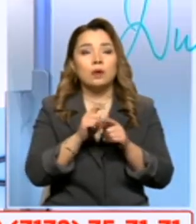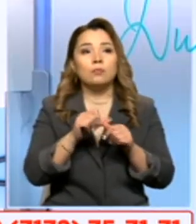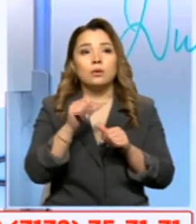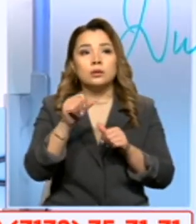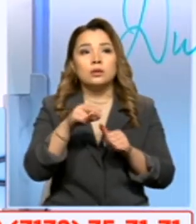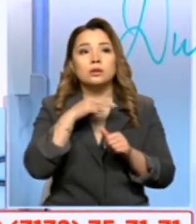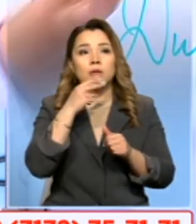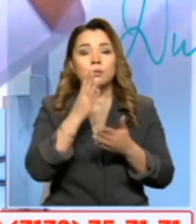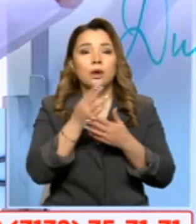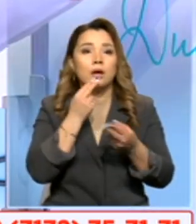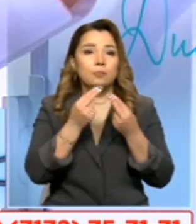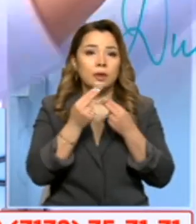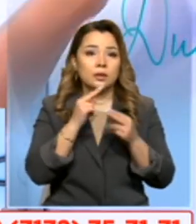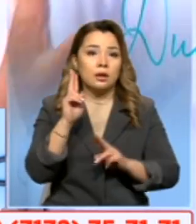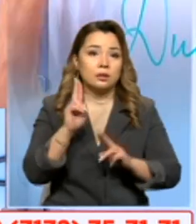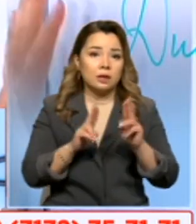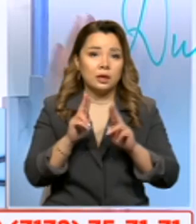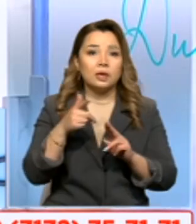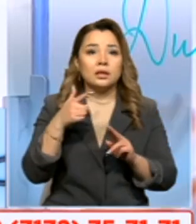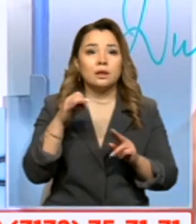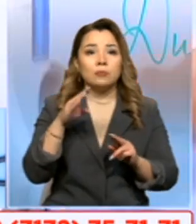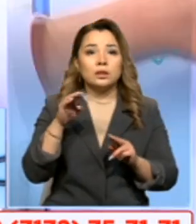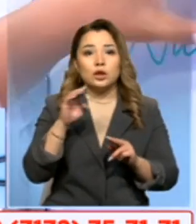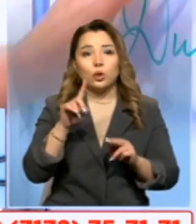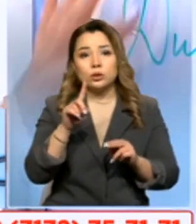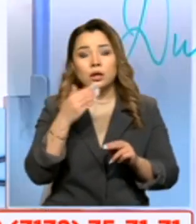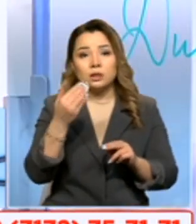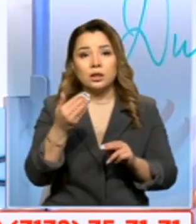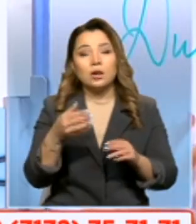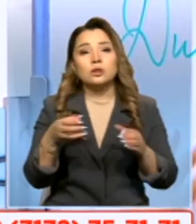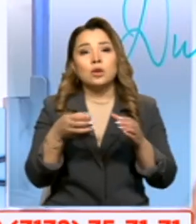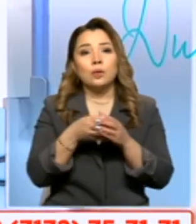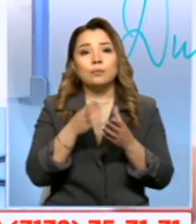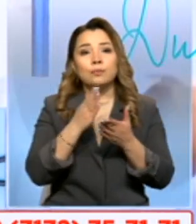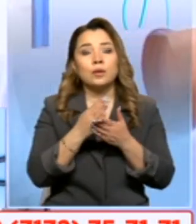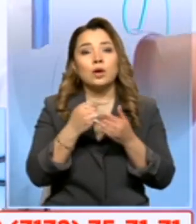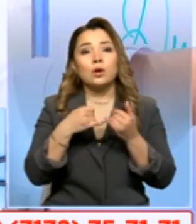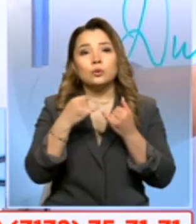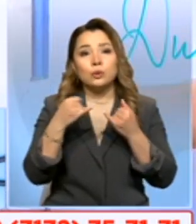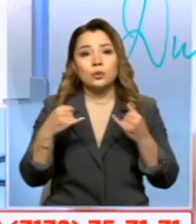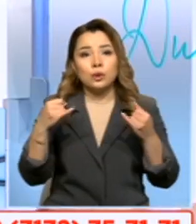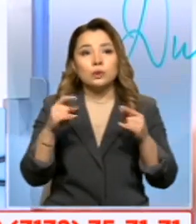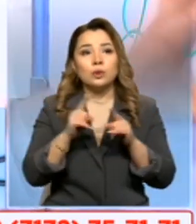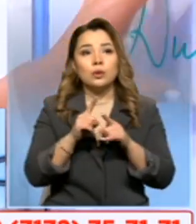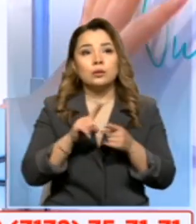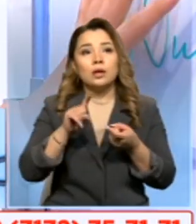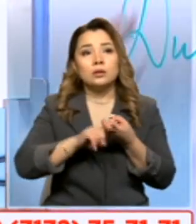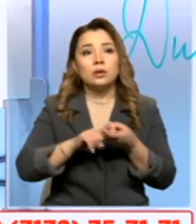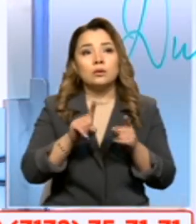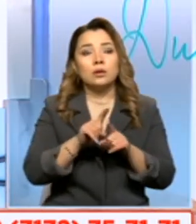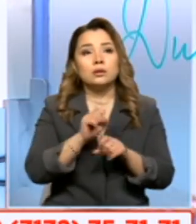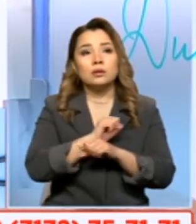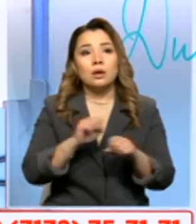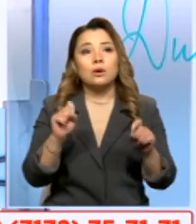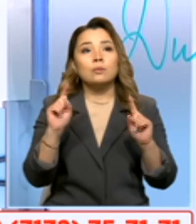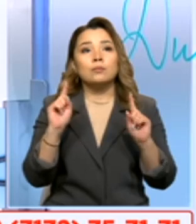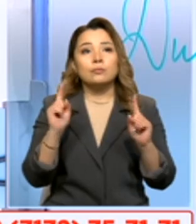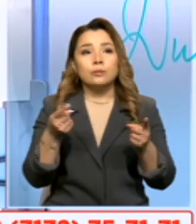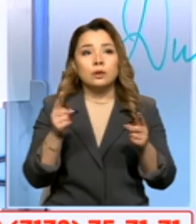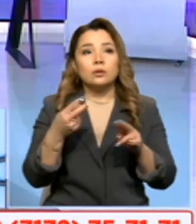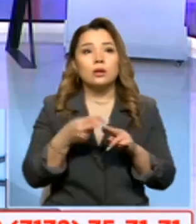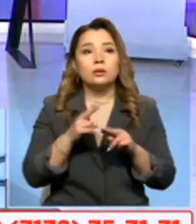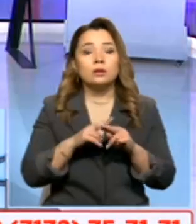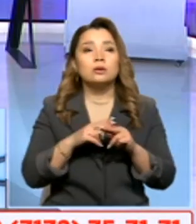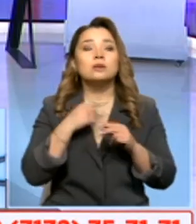бөлесіздер питанияда да. Енді гипотиреоздың ішінде диффузный узловой зоб дедік, аутоиммундық жағдай. Бұл болмайды. Неге?